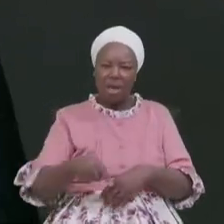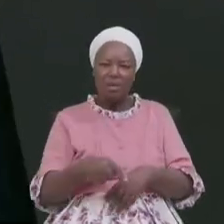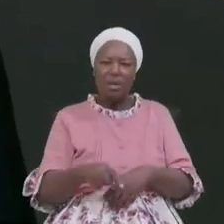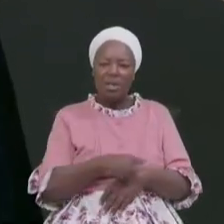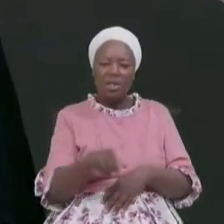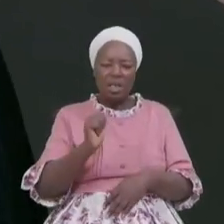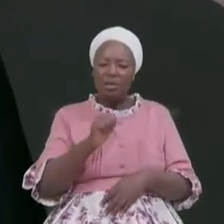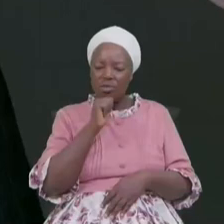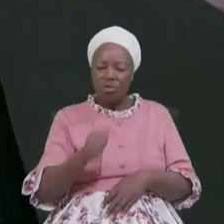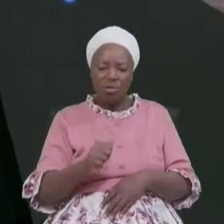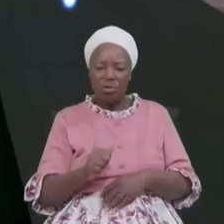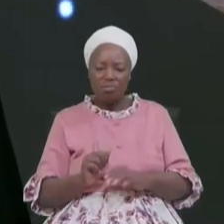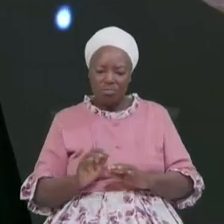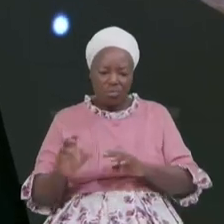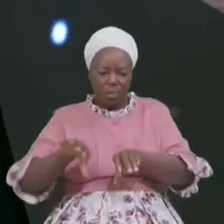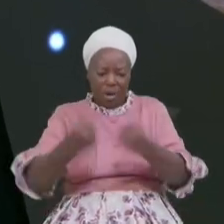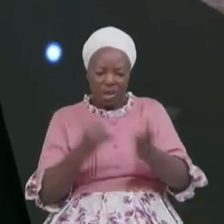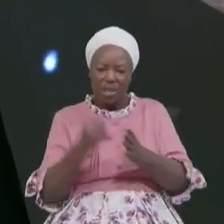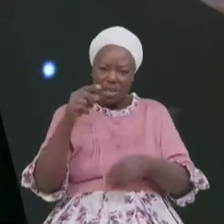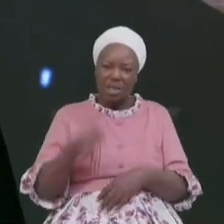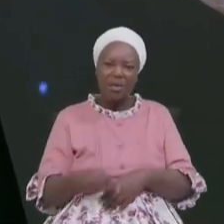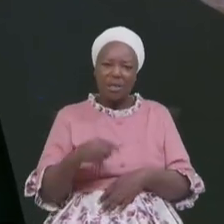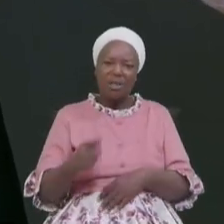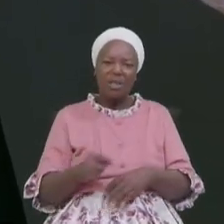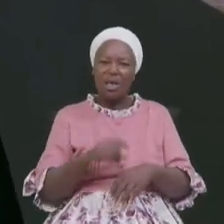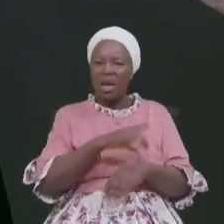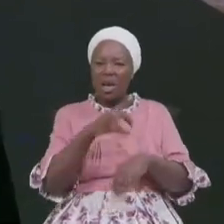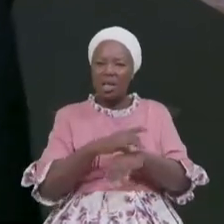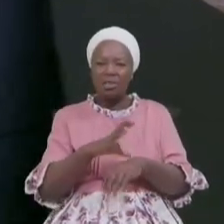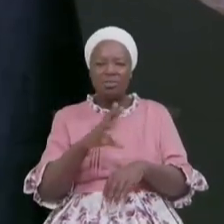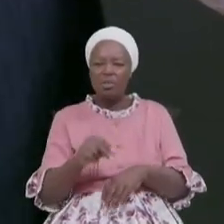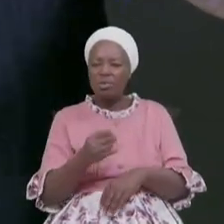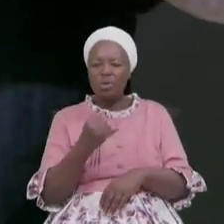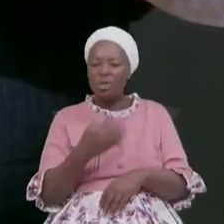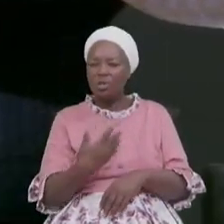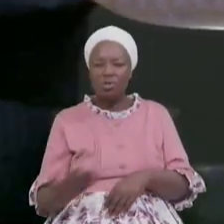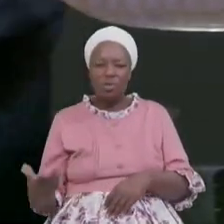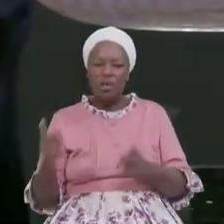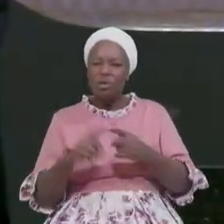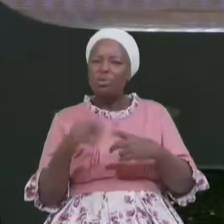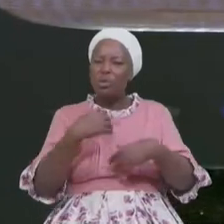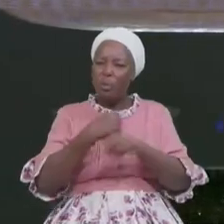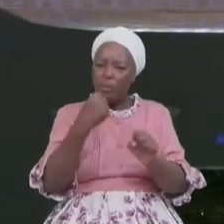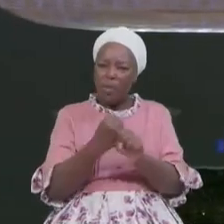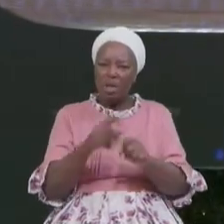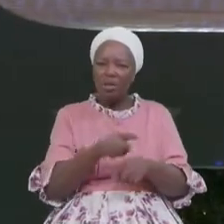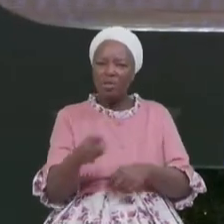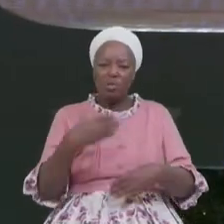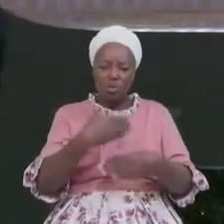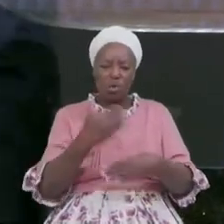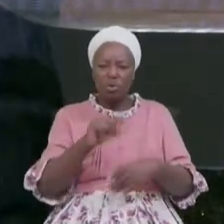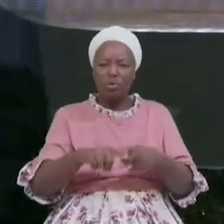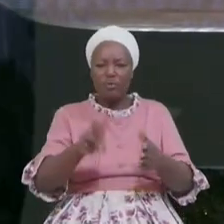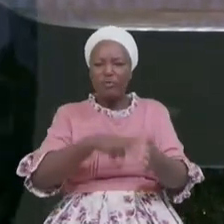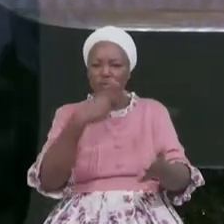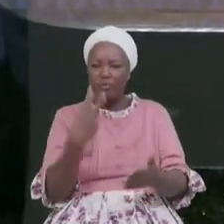pousser. Il n'y avait aucune arme, rien du tout, aucun instrument pour écrouler ces murailles. Et